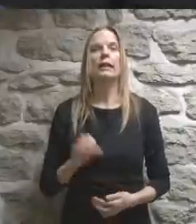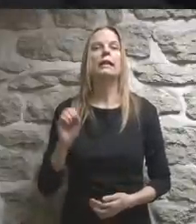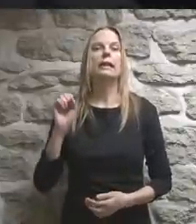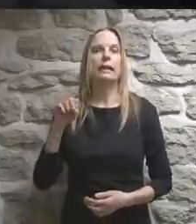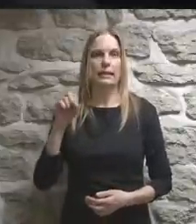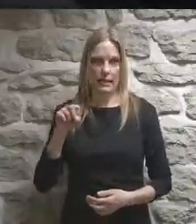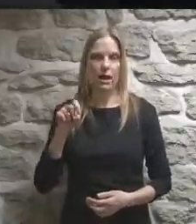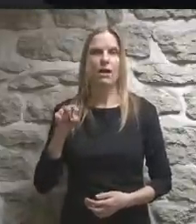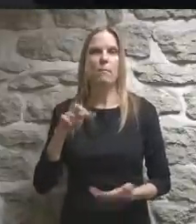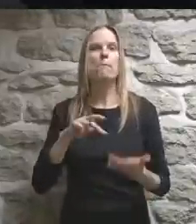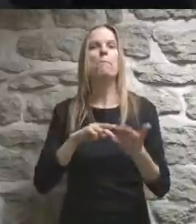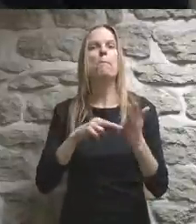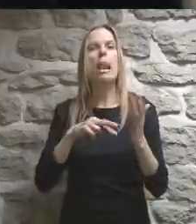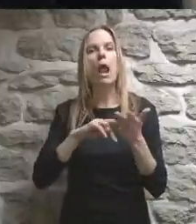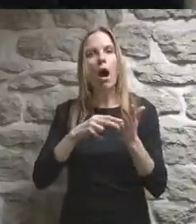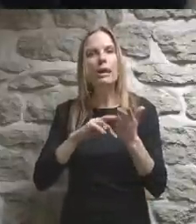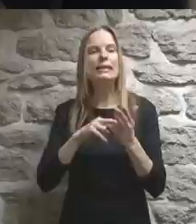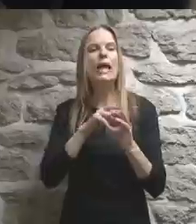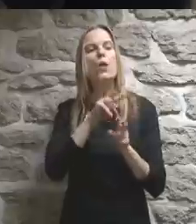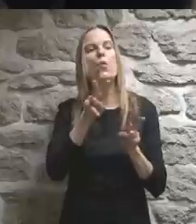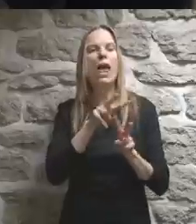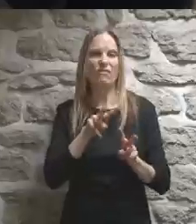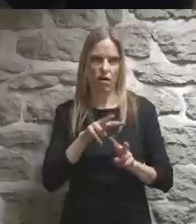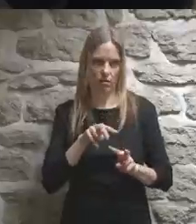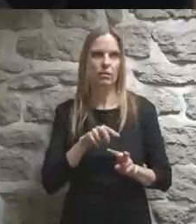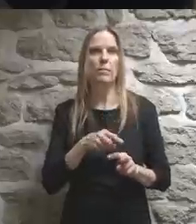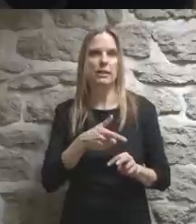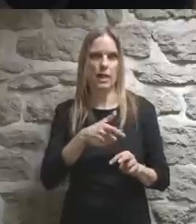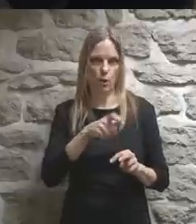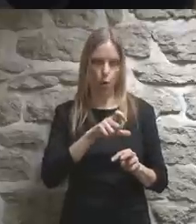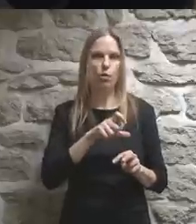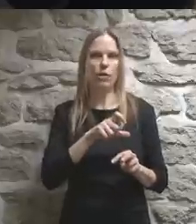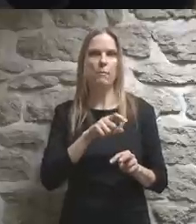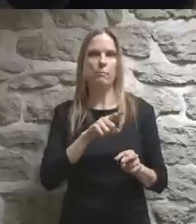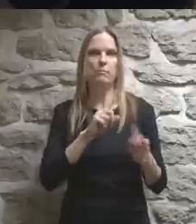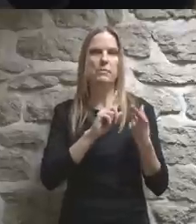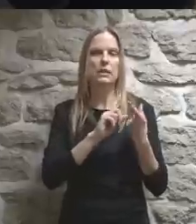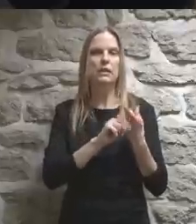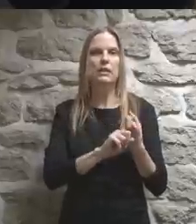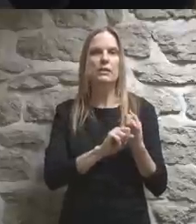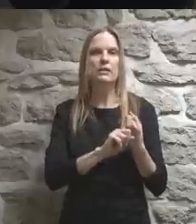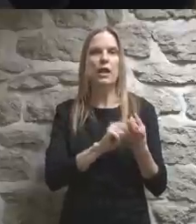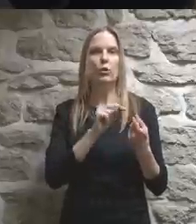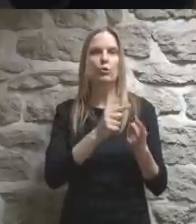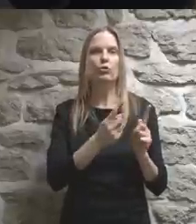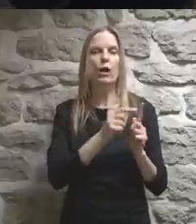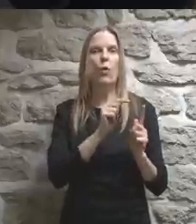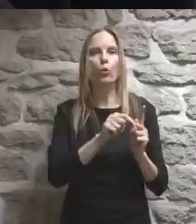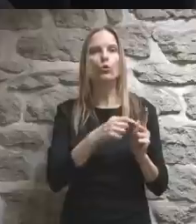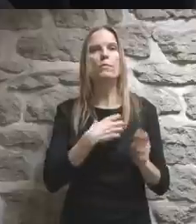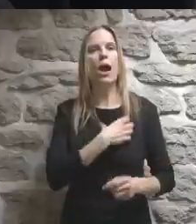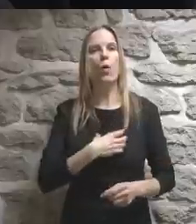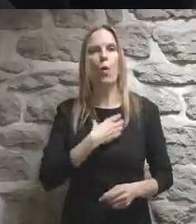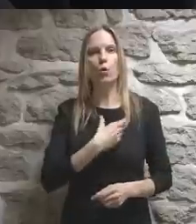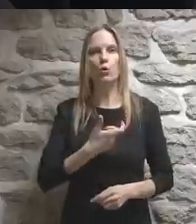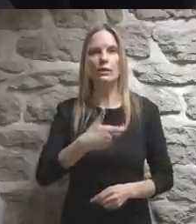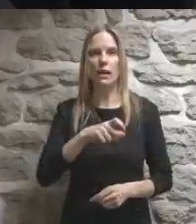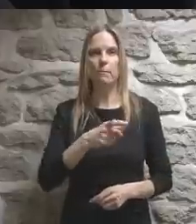eelkõige on see tõesti plaanide ülevaatamine ja rakendamine, see on mitme tasande sellest plaanid on ja kõige olulisem on see,